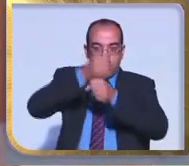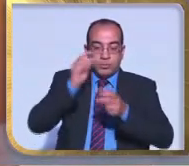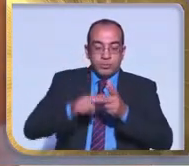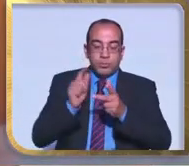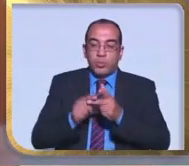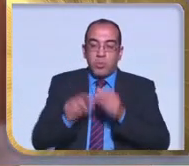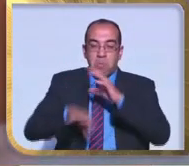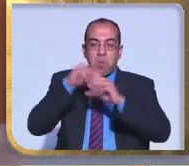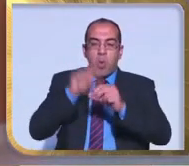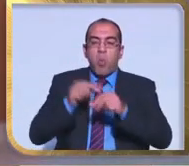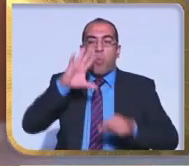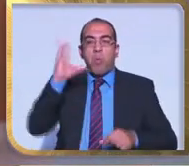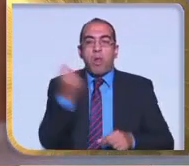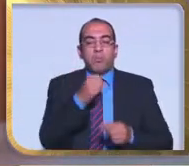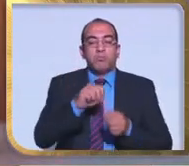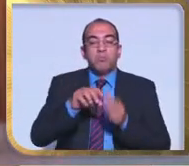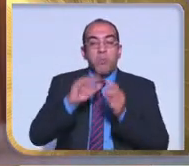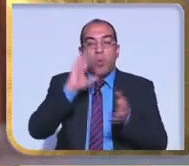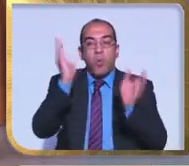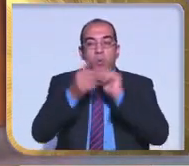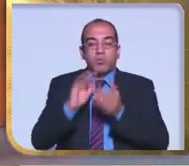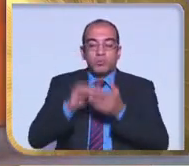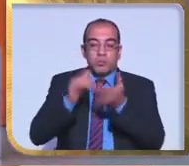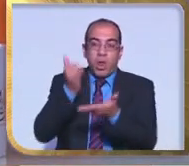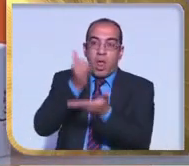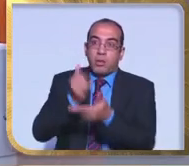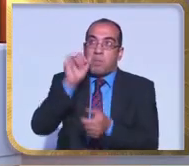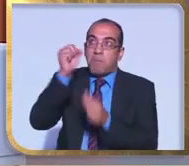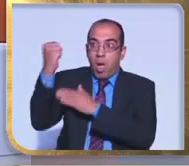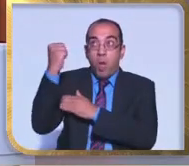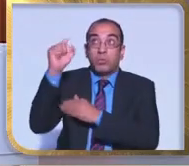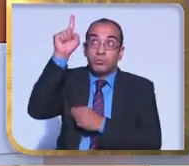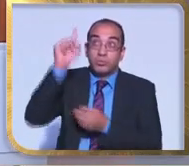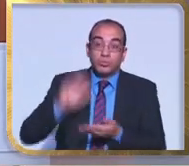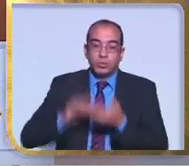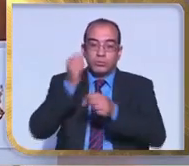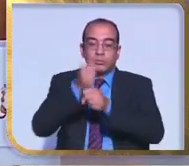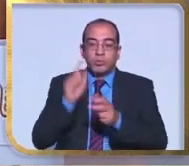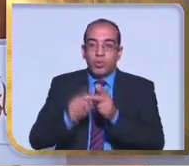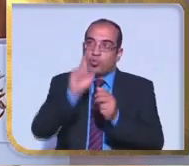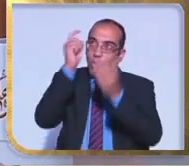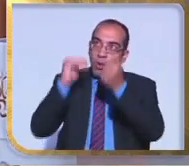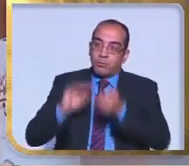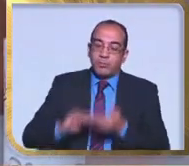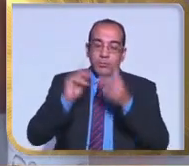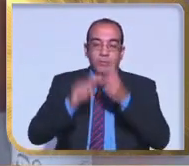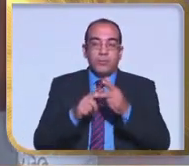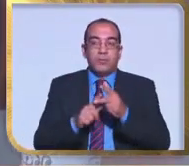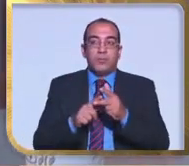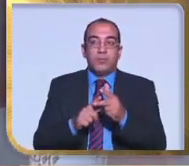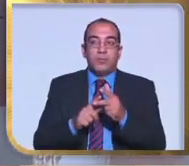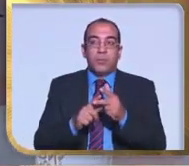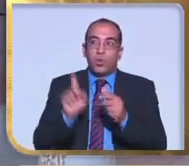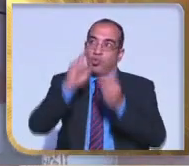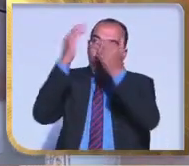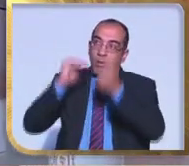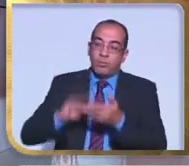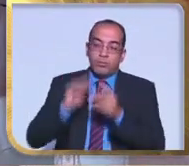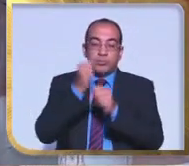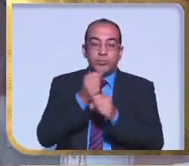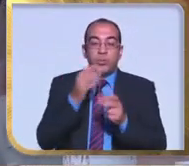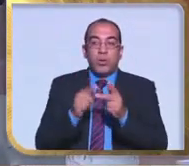من بيده ملكوت كل شيء، إنك على كل شيء قدير، نسألك. نسألك يا